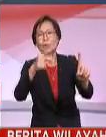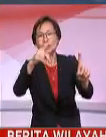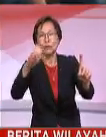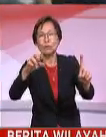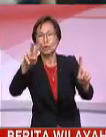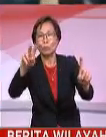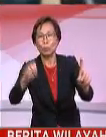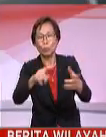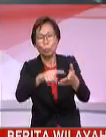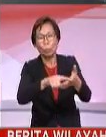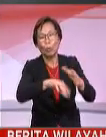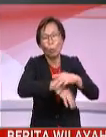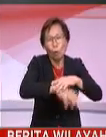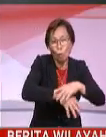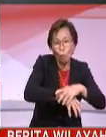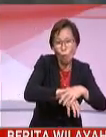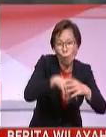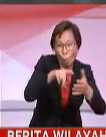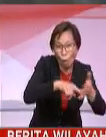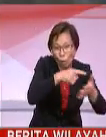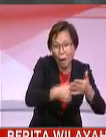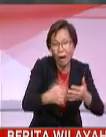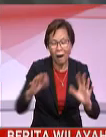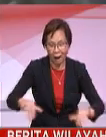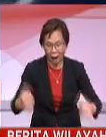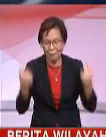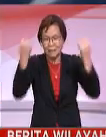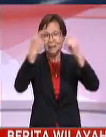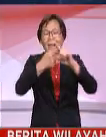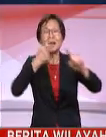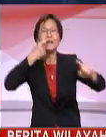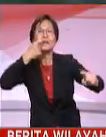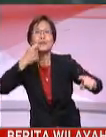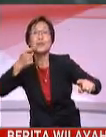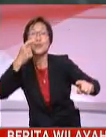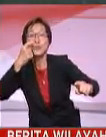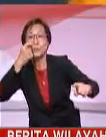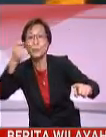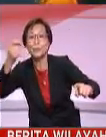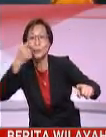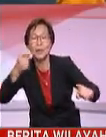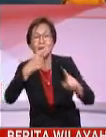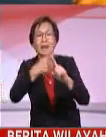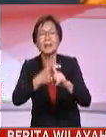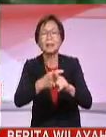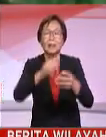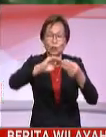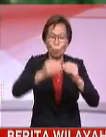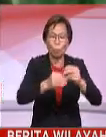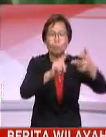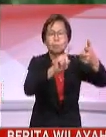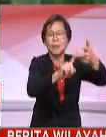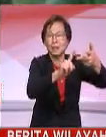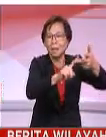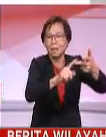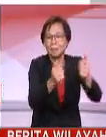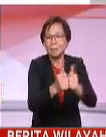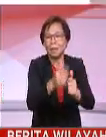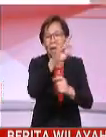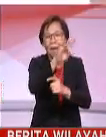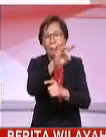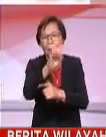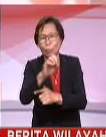113,120 undi, diikuti atlet angkat berat wanita dari Ukraine Larissa Solovyova yang berada di tempat ketiga dengan